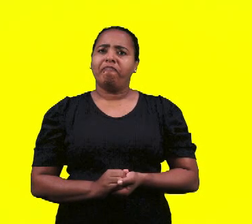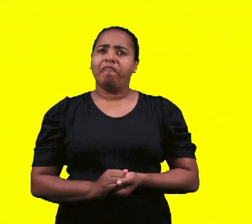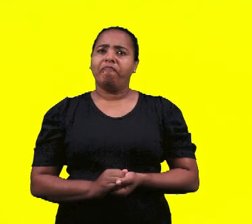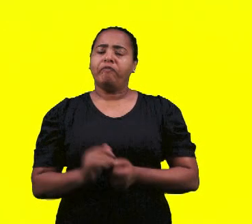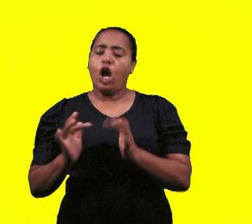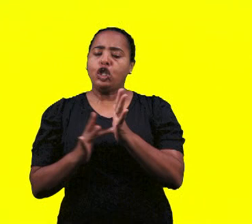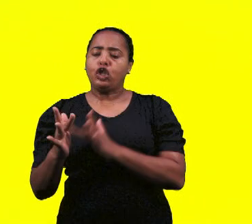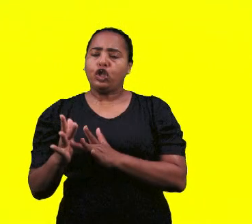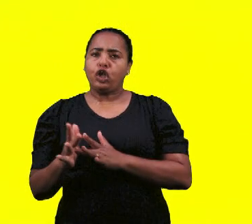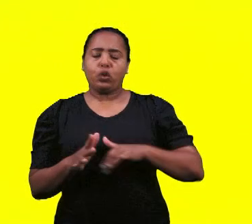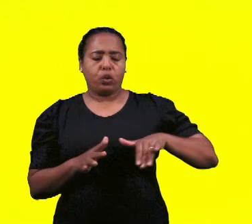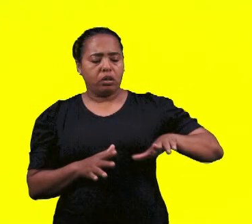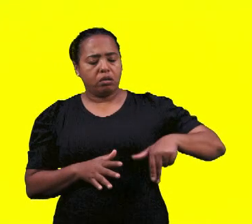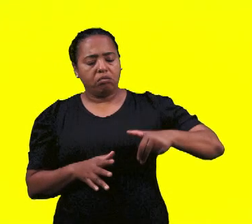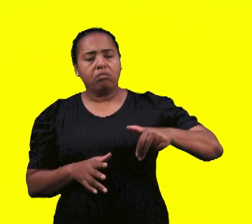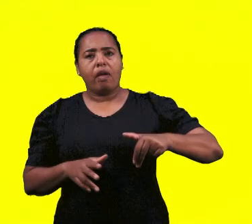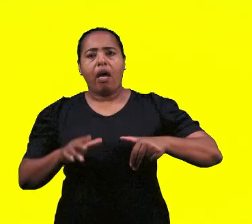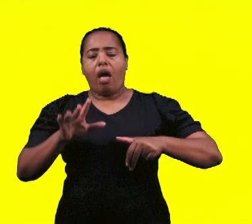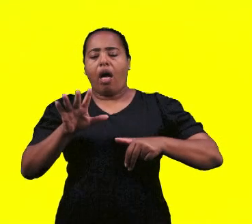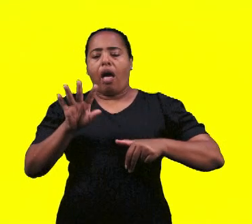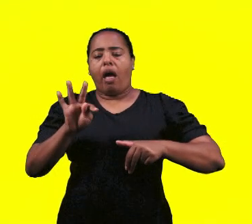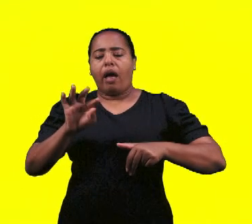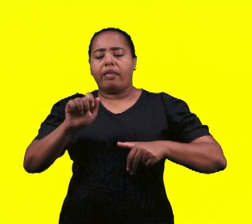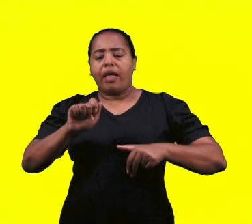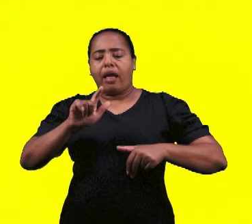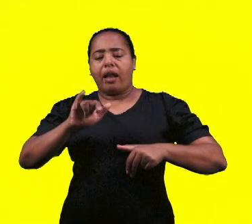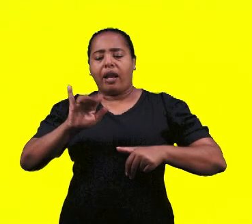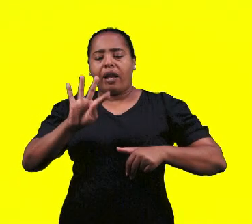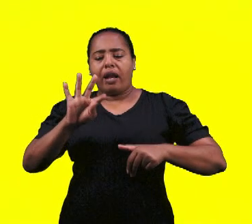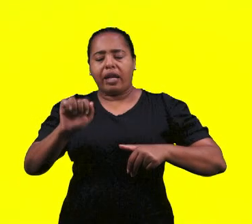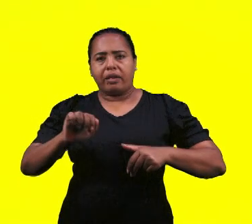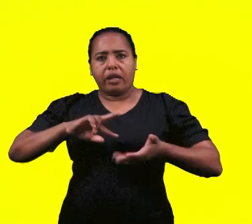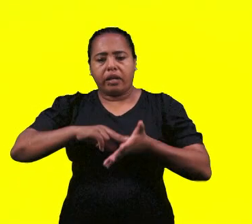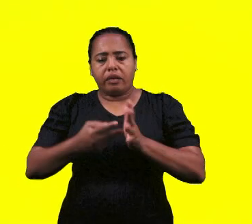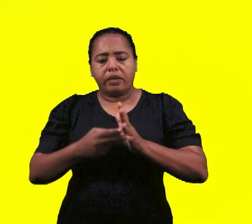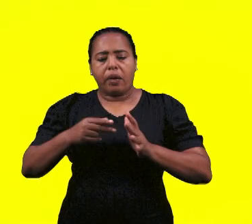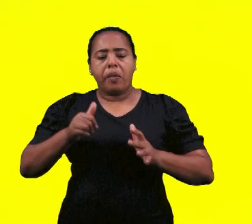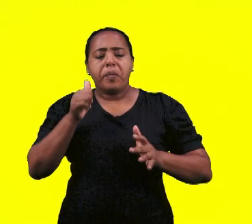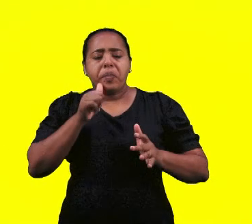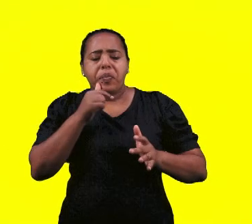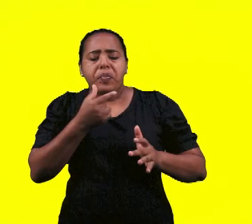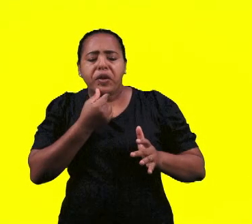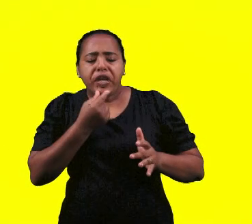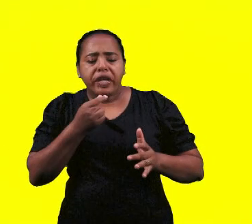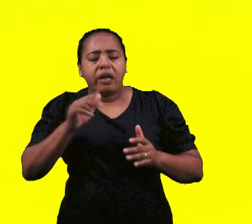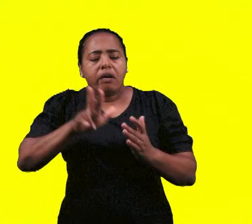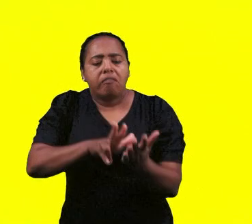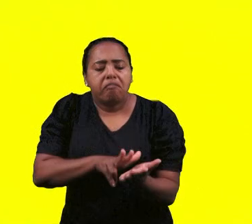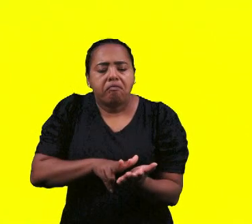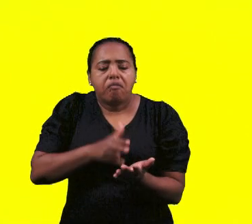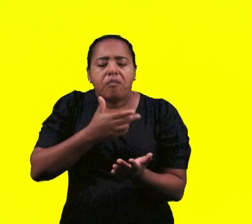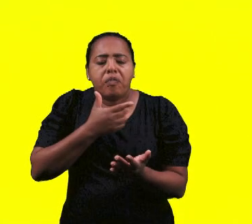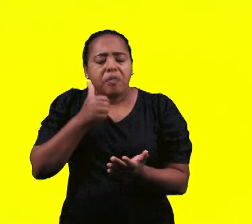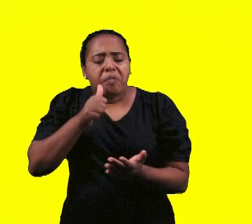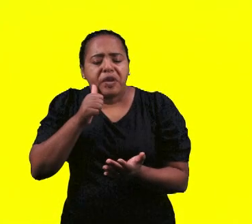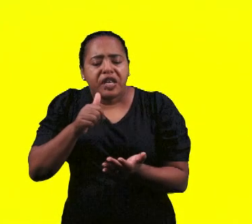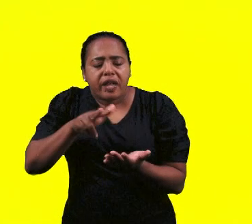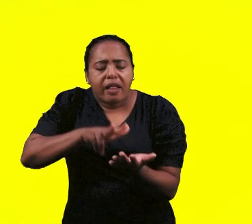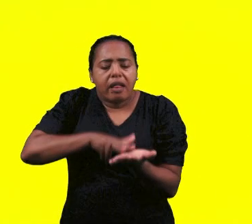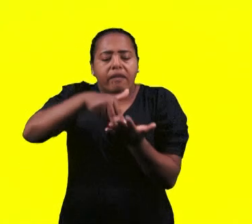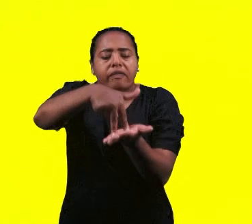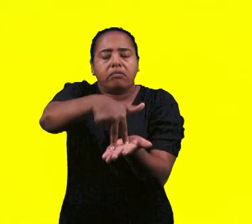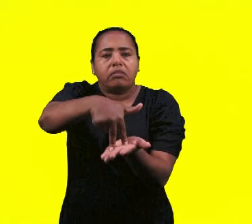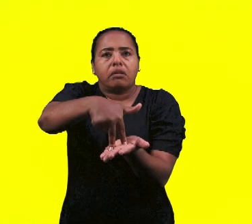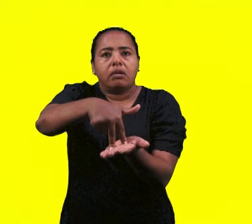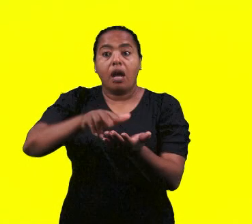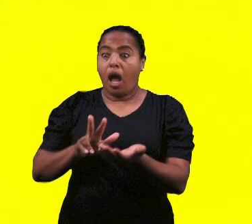Et en prenant la main de la petite fille, elle dit « Talita Kumi », qui traduit est « Jeune fille, je te dis, lève-toi ».